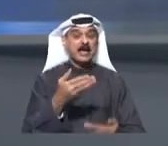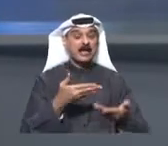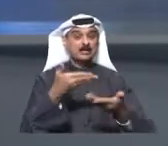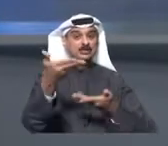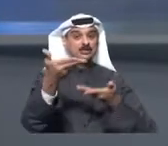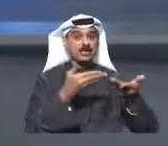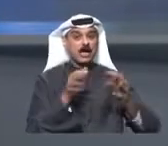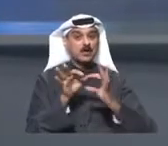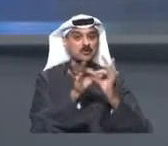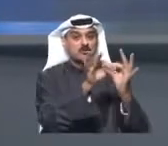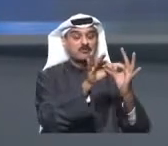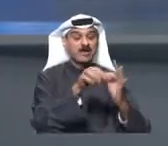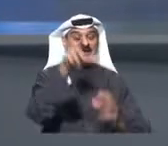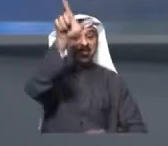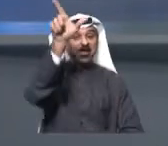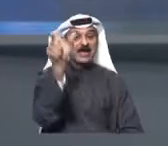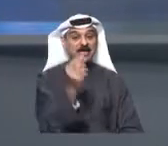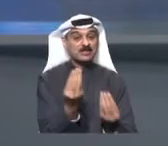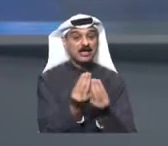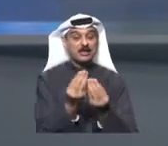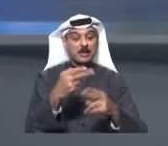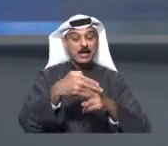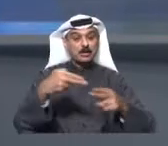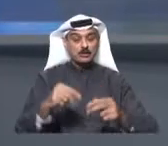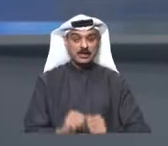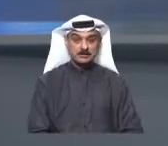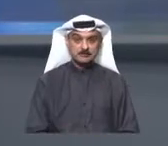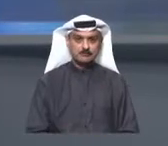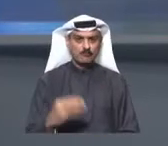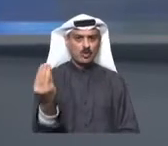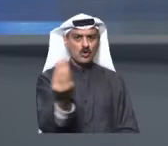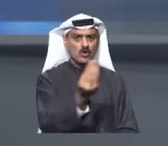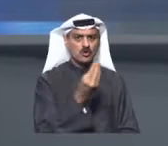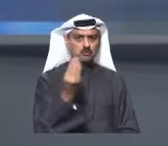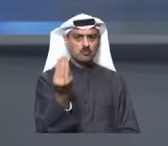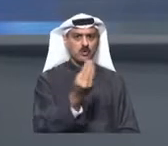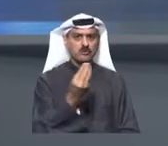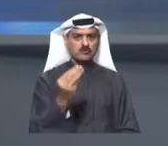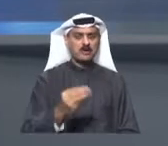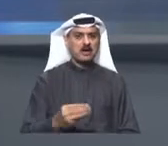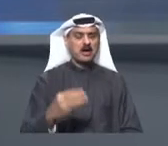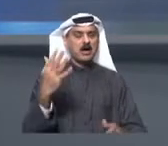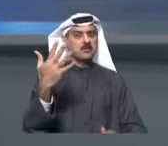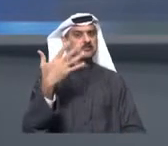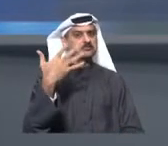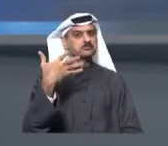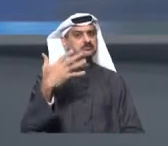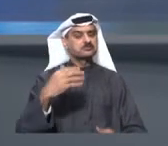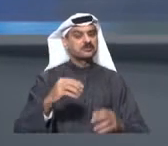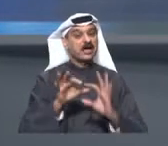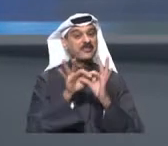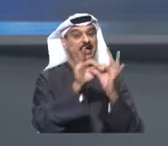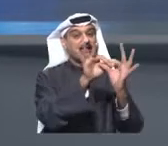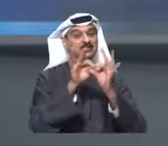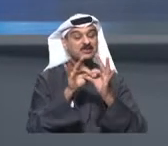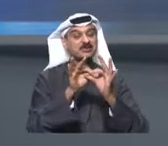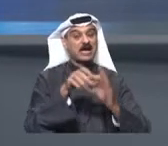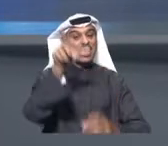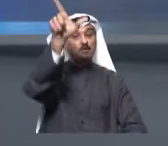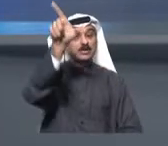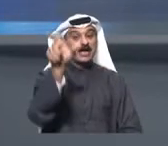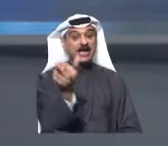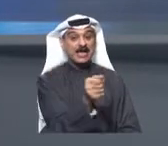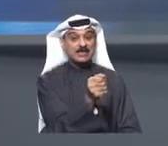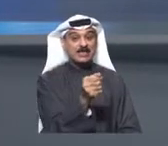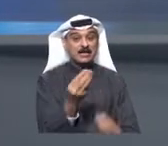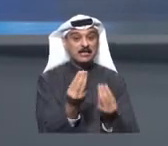المعرض يقدم مجموعة فنية منتقى بدقة وبكل شغف بتعاون كويتي إيطالي وبإشراف البروفيسور الإيطالي